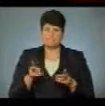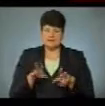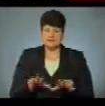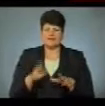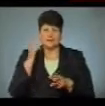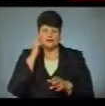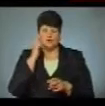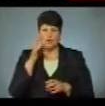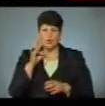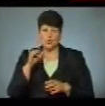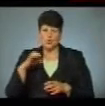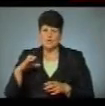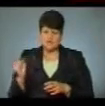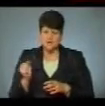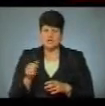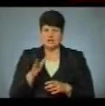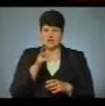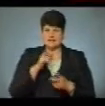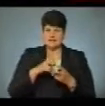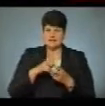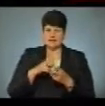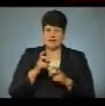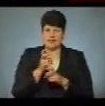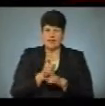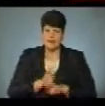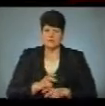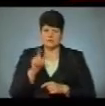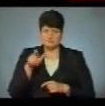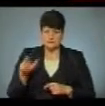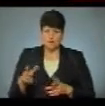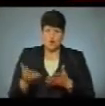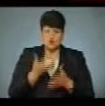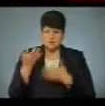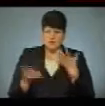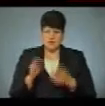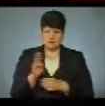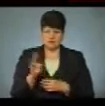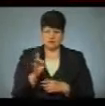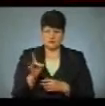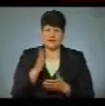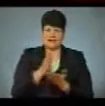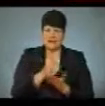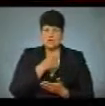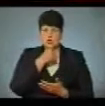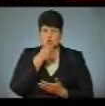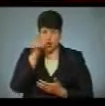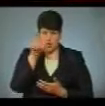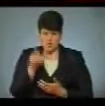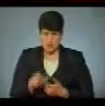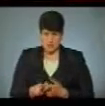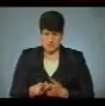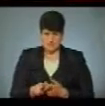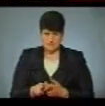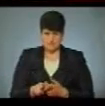і скелети родини часів комарівської культури розкопали на Шумщині. Є доросла людина, тут